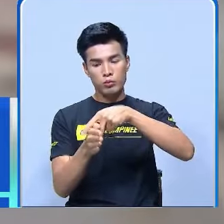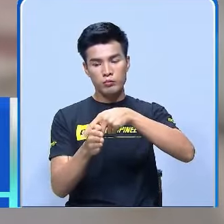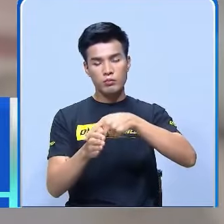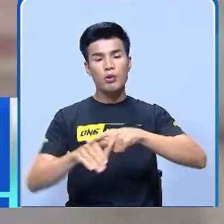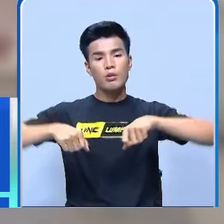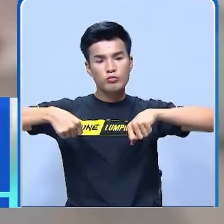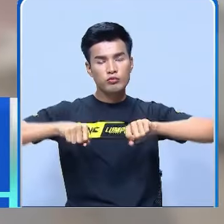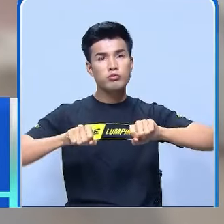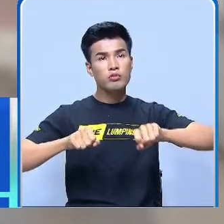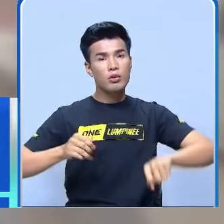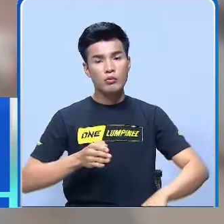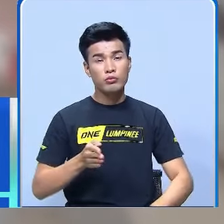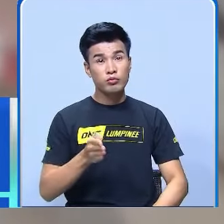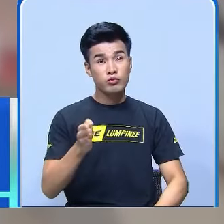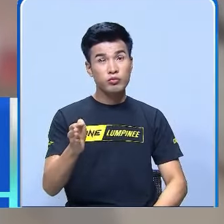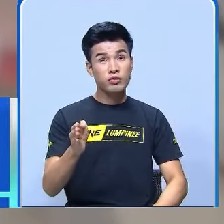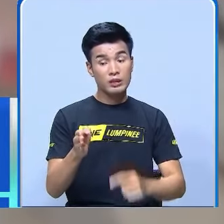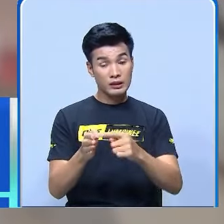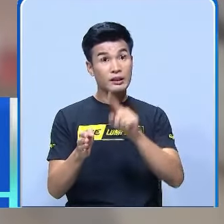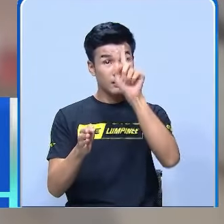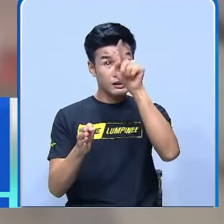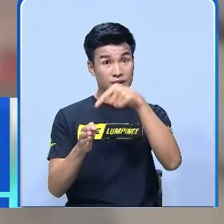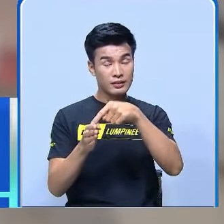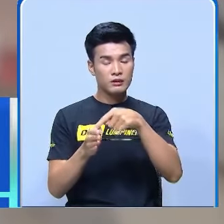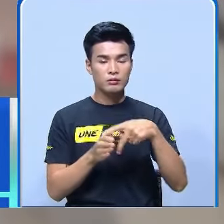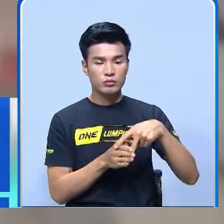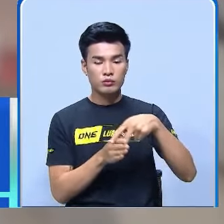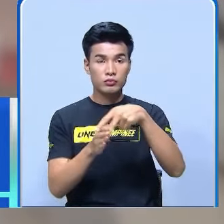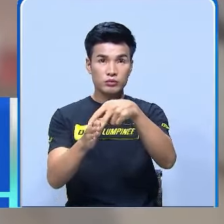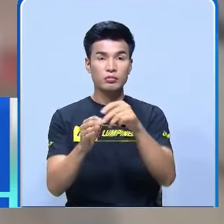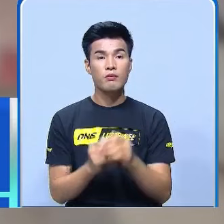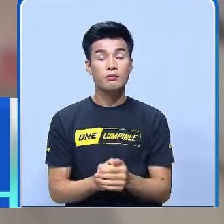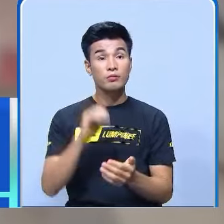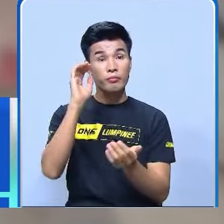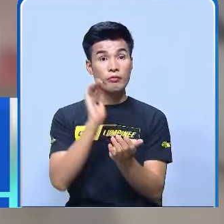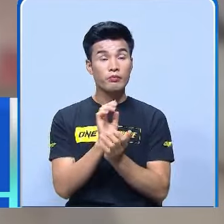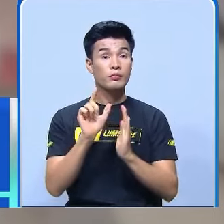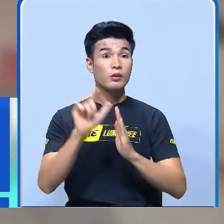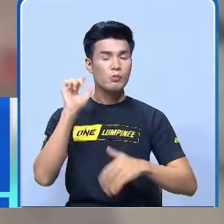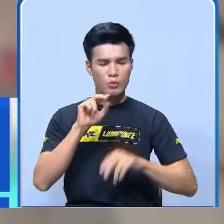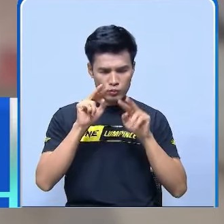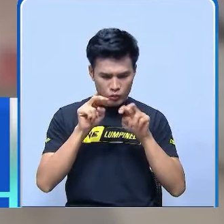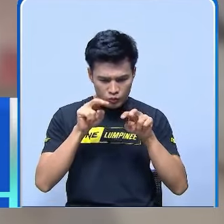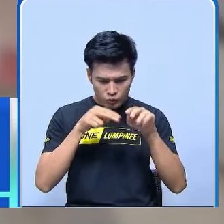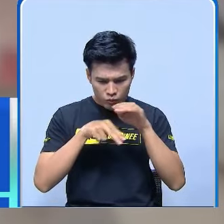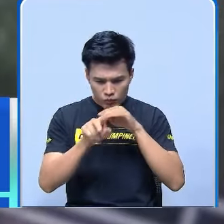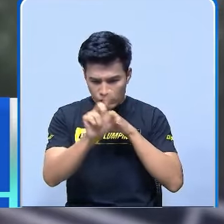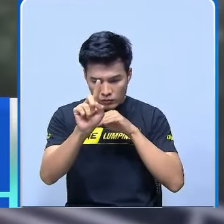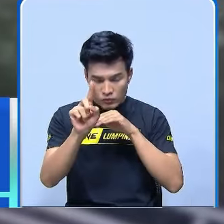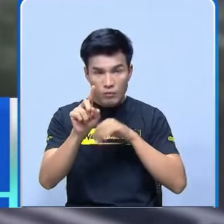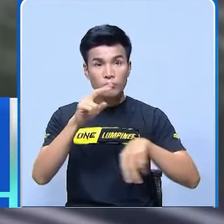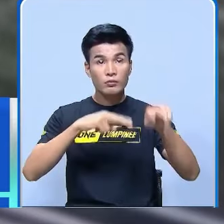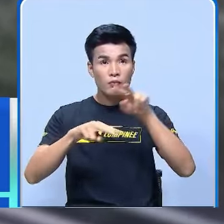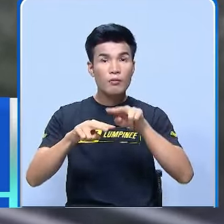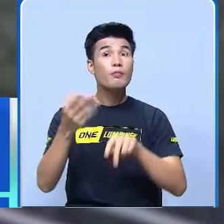บ้านขี่หนีอันนี้คันแรกก่อนนะอ่าก็ตำรวจสพบ้านหมี่แกะรอยเส้นทางการหลบหนีก็เห็นว่านาย